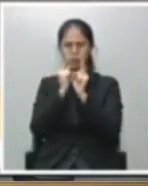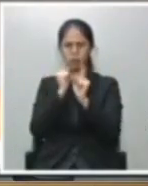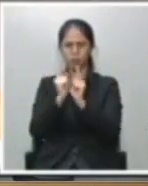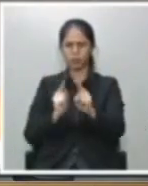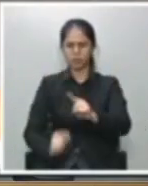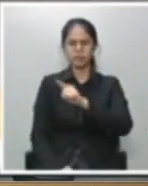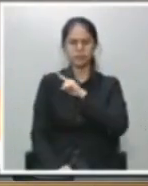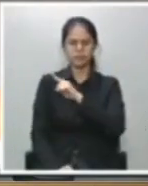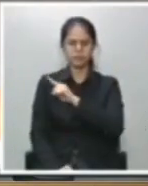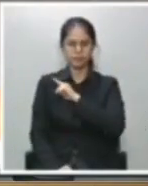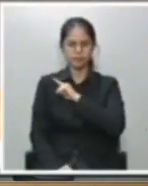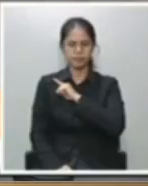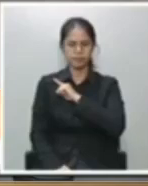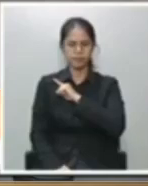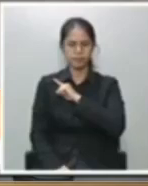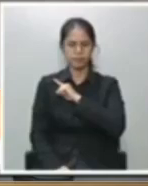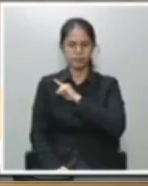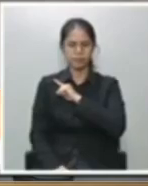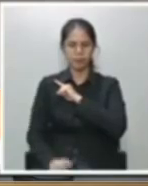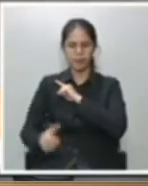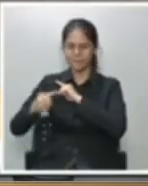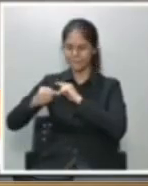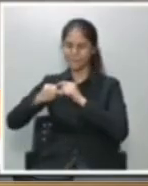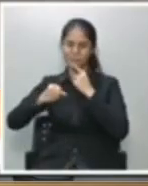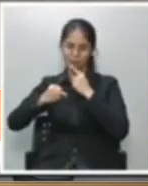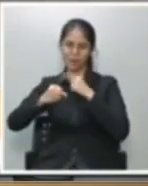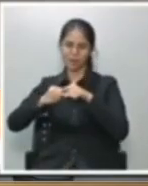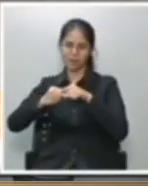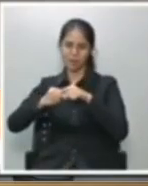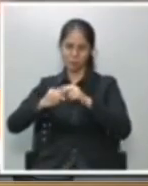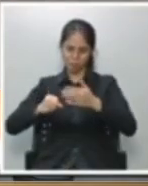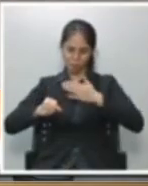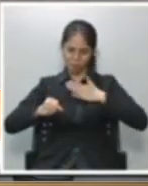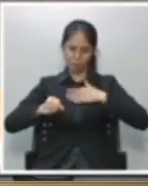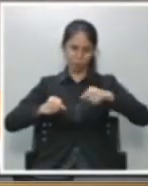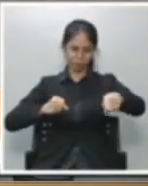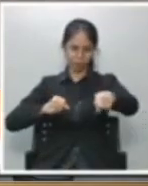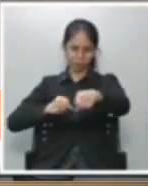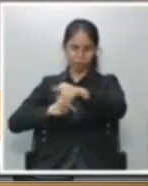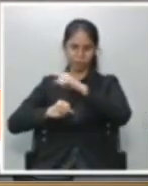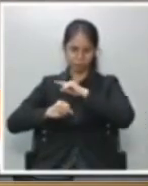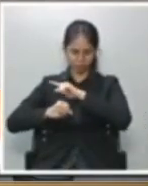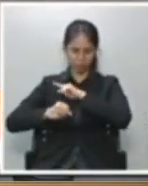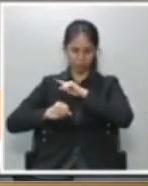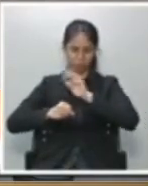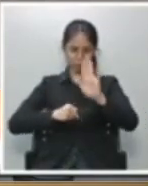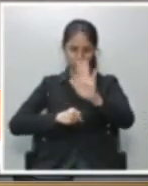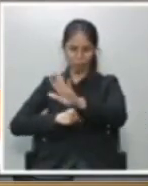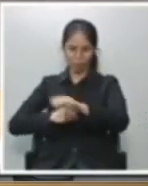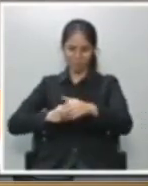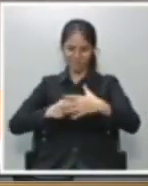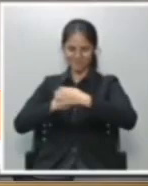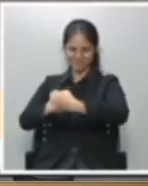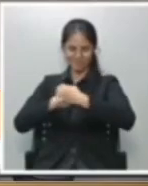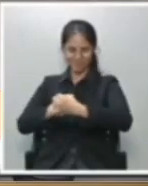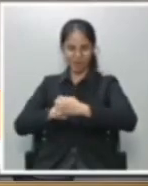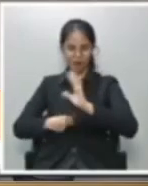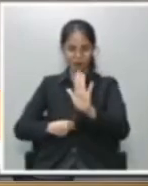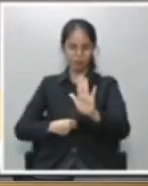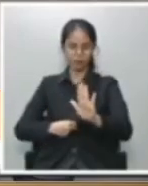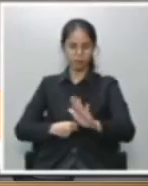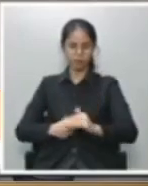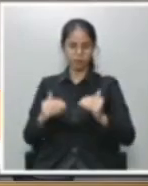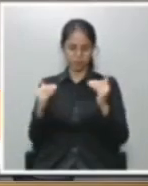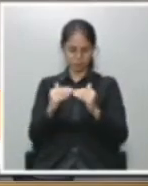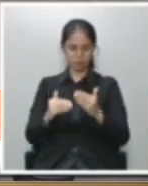ที่ไม่นี้เป็นสิทธิของผมนะใครอย่ามาแย่งทุกคนมีหน้าที่ที่จะไม่แย่งของผมไหมมันถึงจะมีสิท